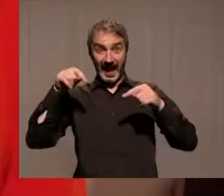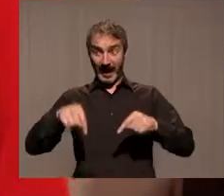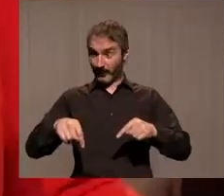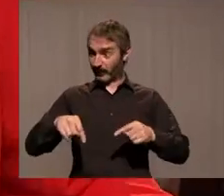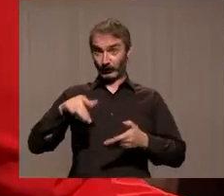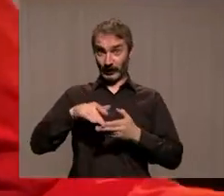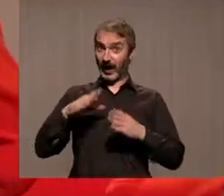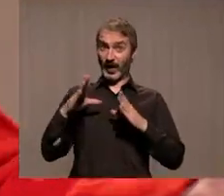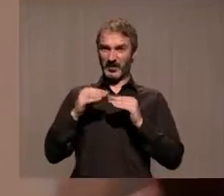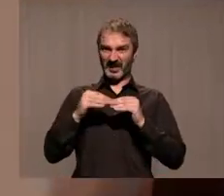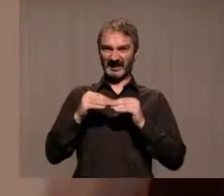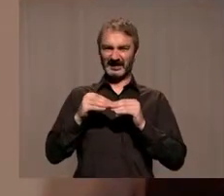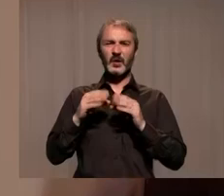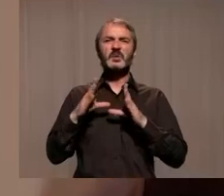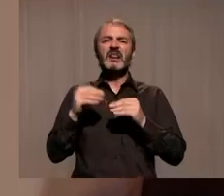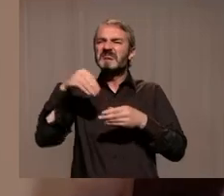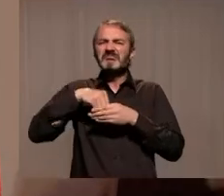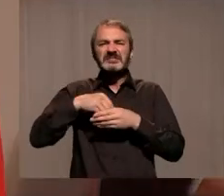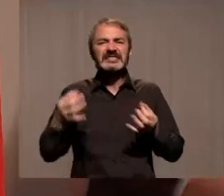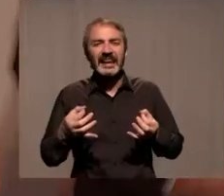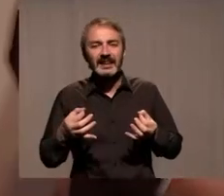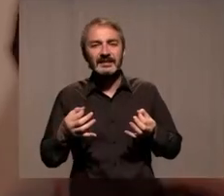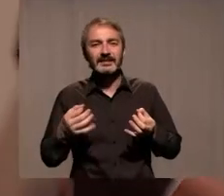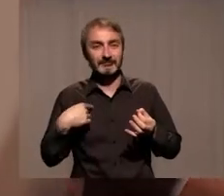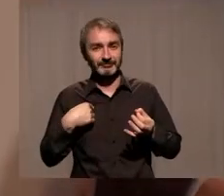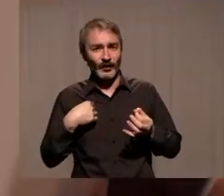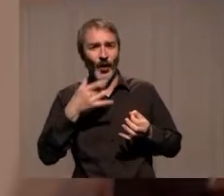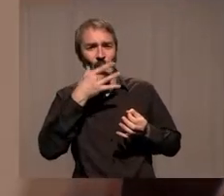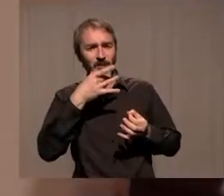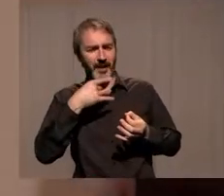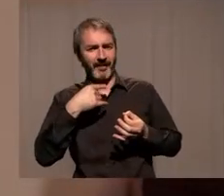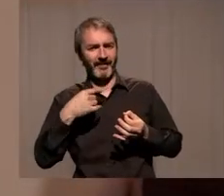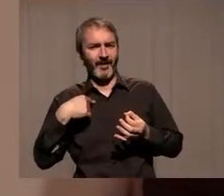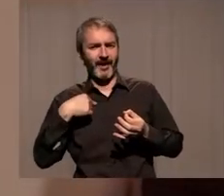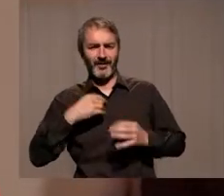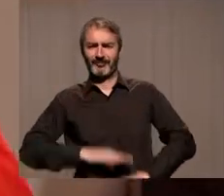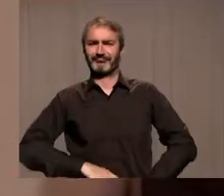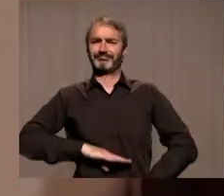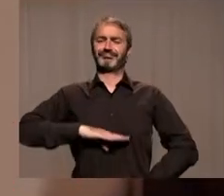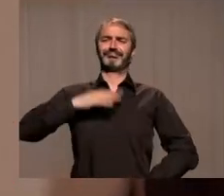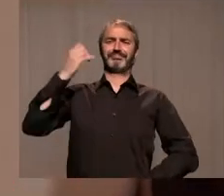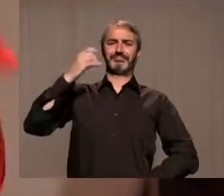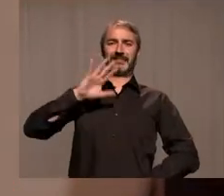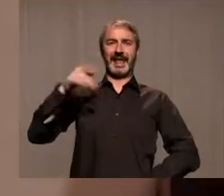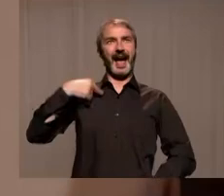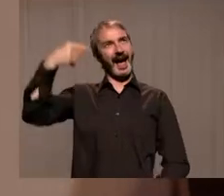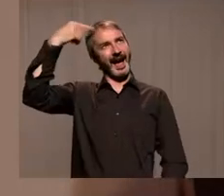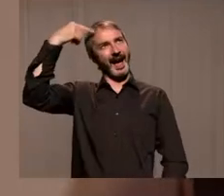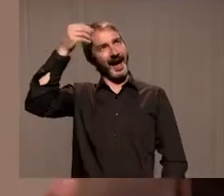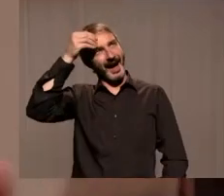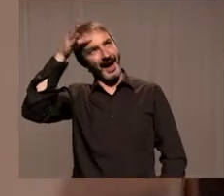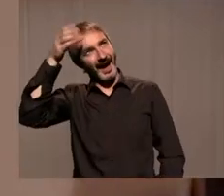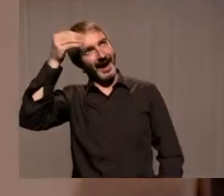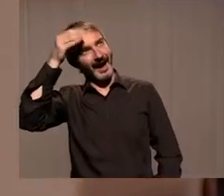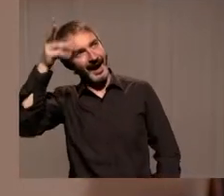la universitat, què és la universitat? La universitat és coneixement i coneixement no només pensant en ciència,